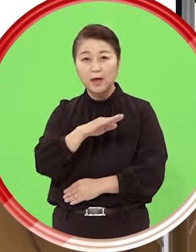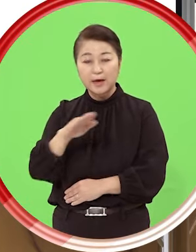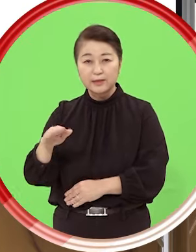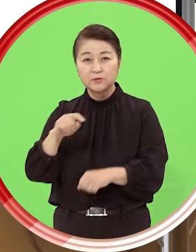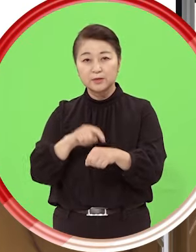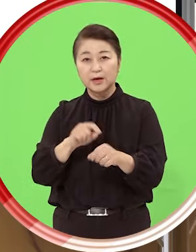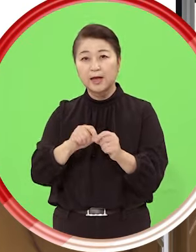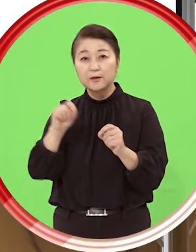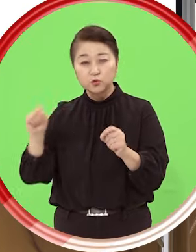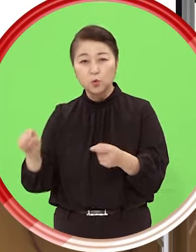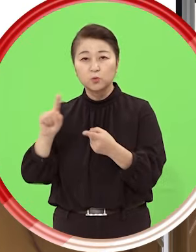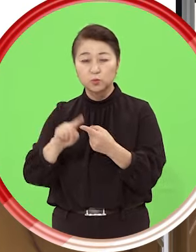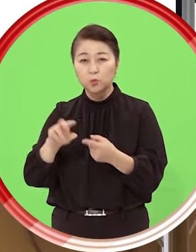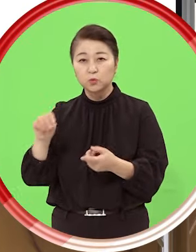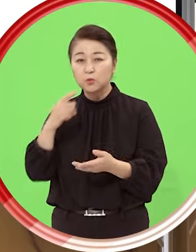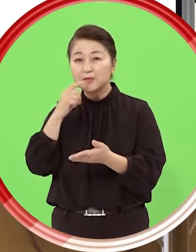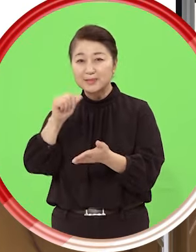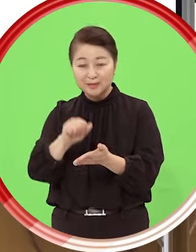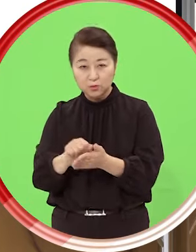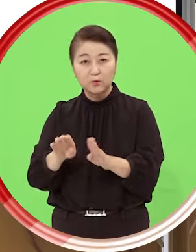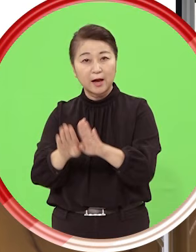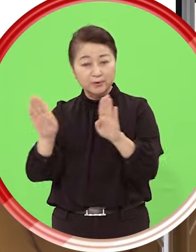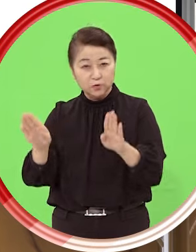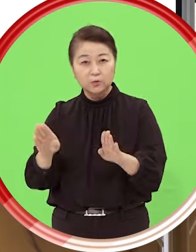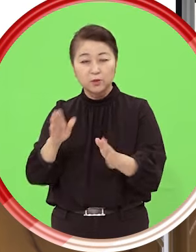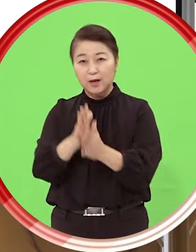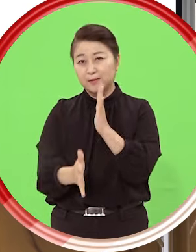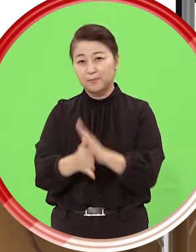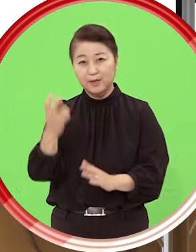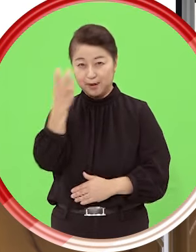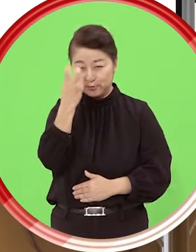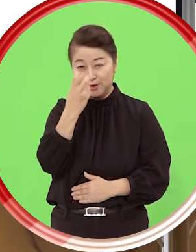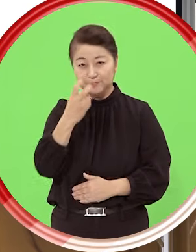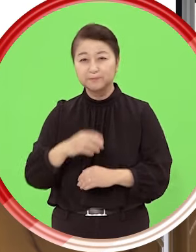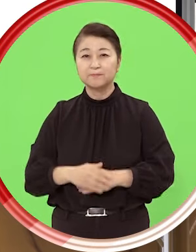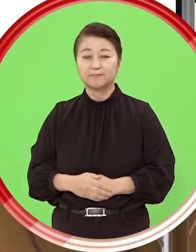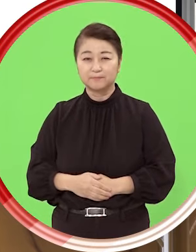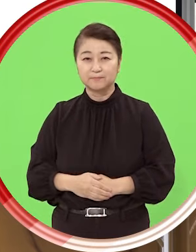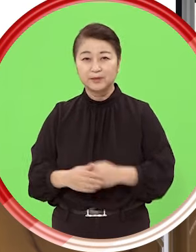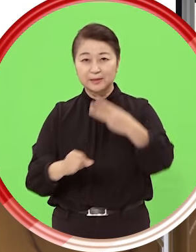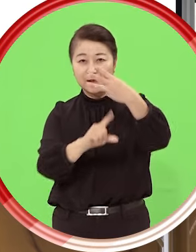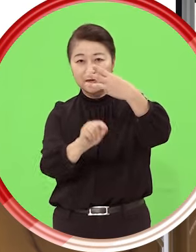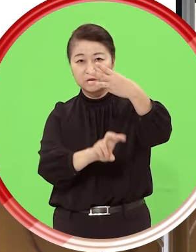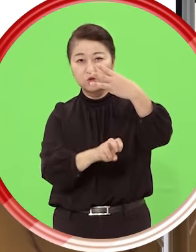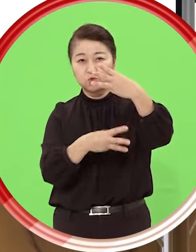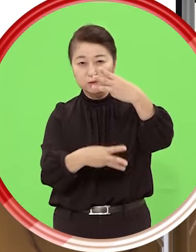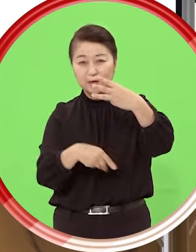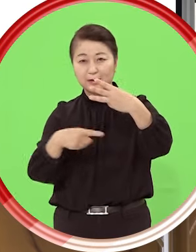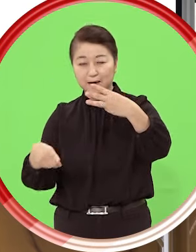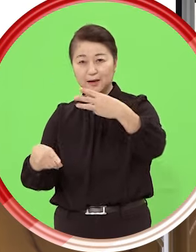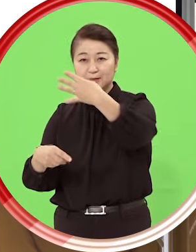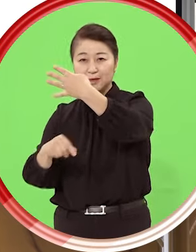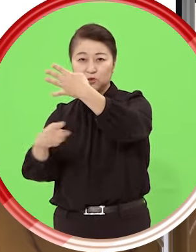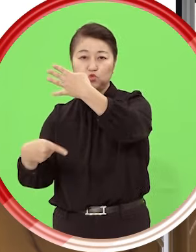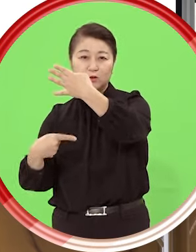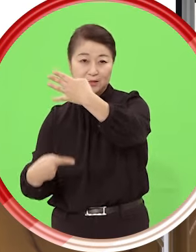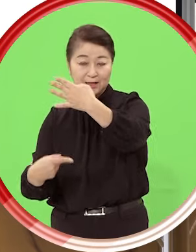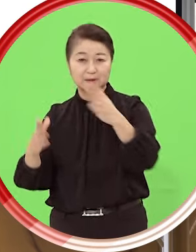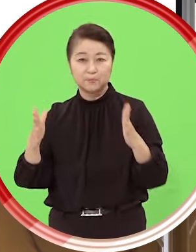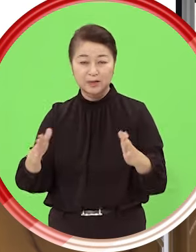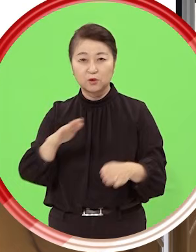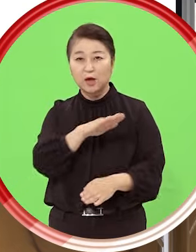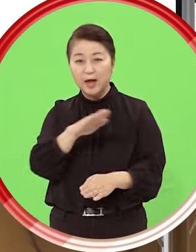間延長と土日の開庁をおさらいしておきます。3月23日から4月1日までの平日